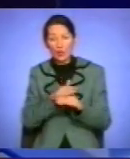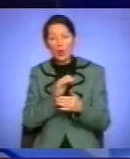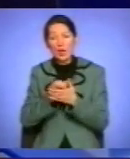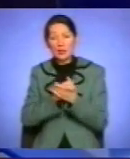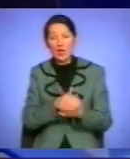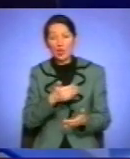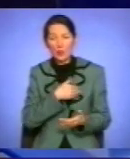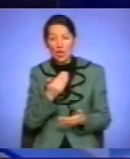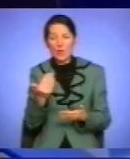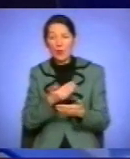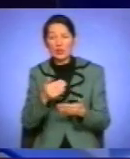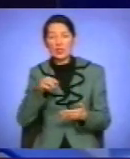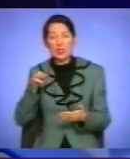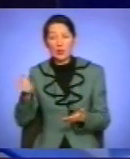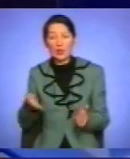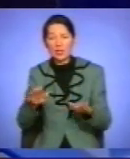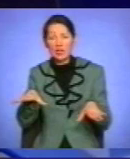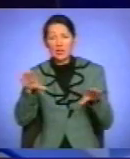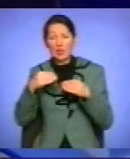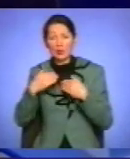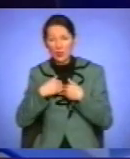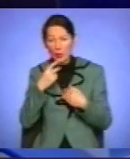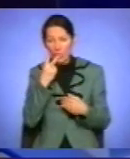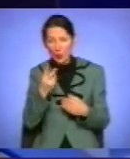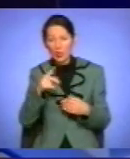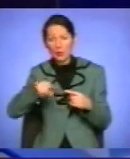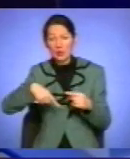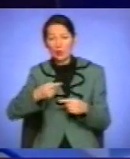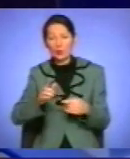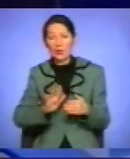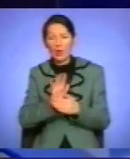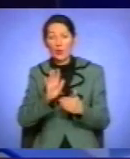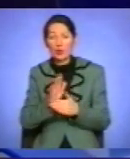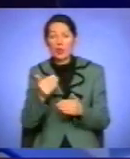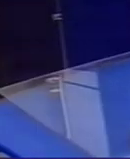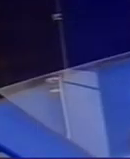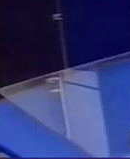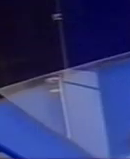бажає вам канал ТТБ. Залишайтеся разом з нами і побачимось у наступних випусках істей.